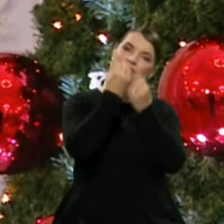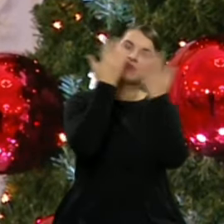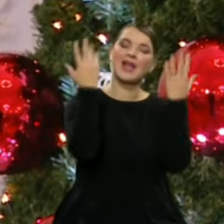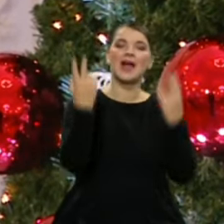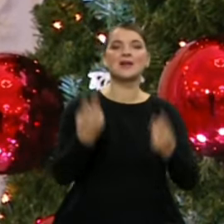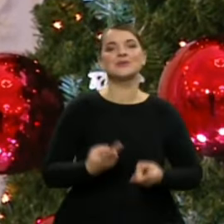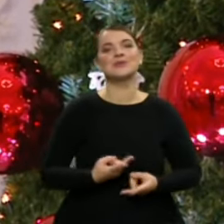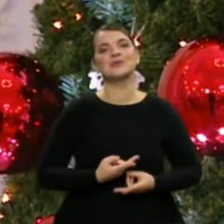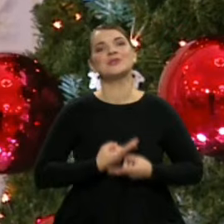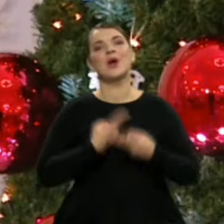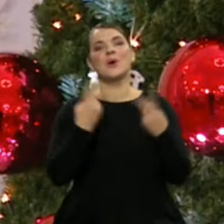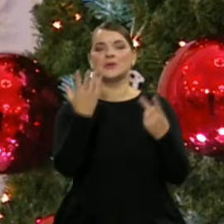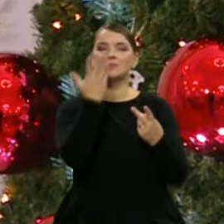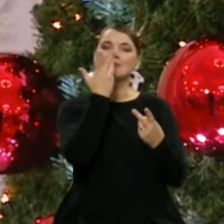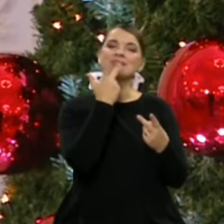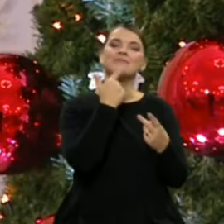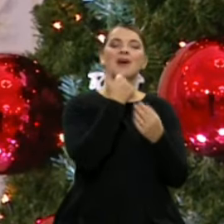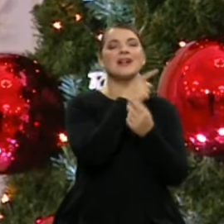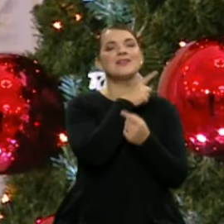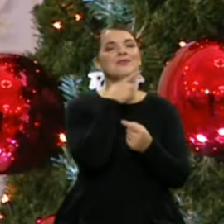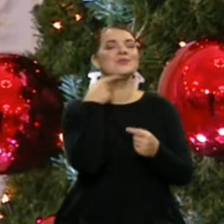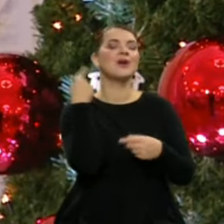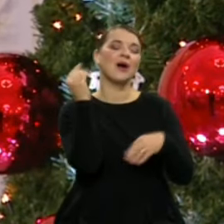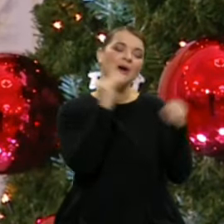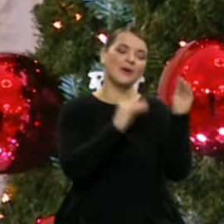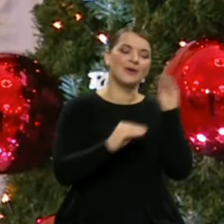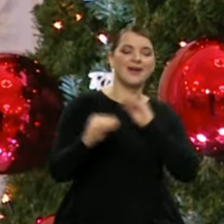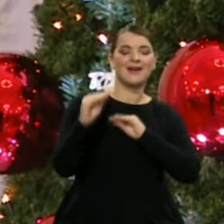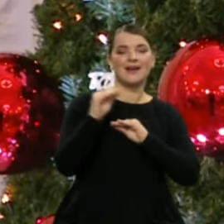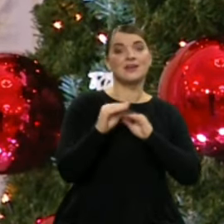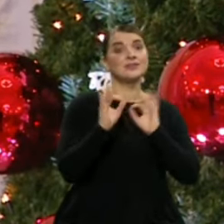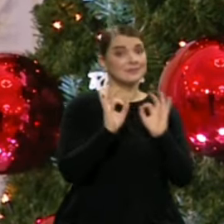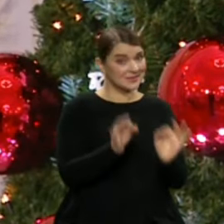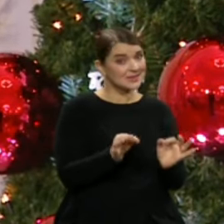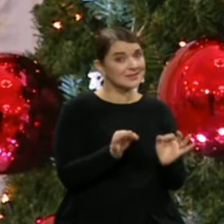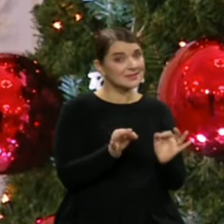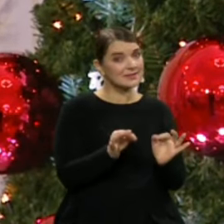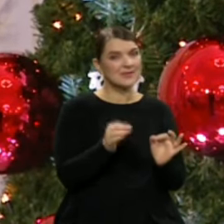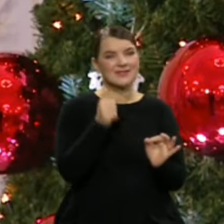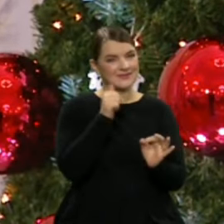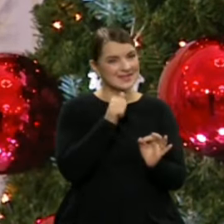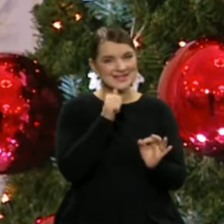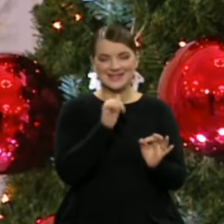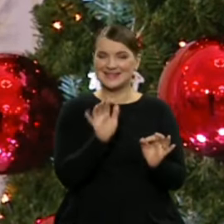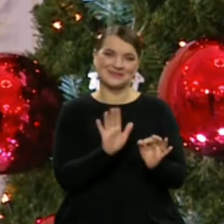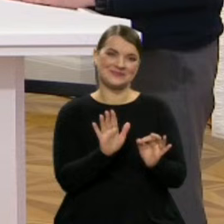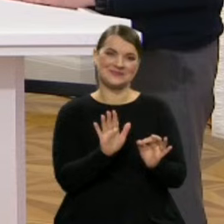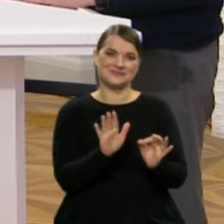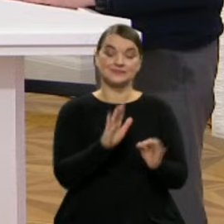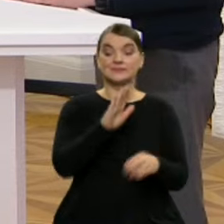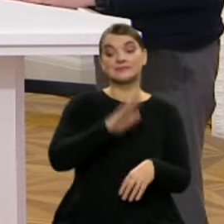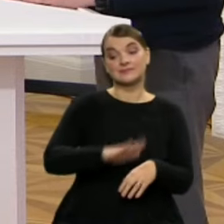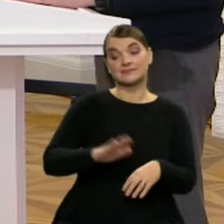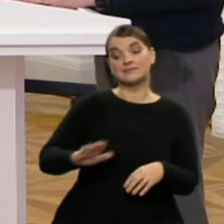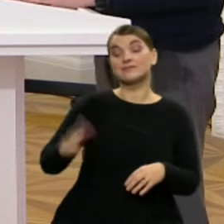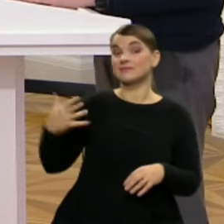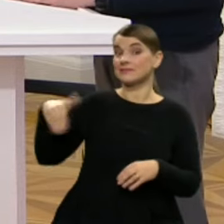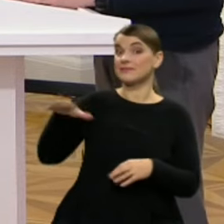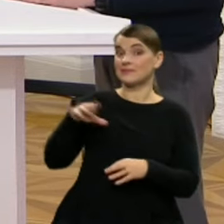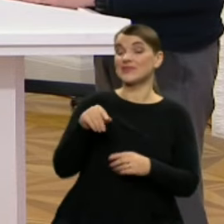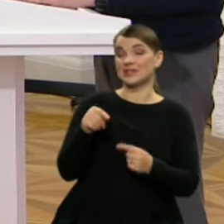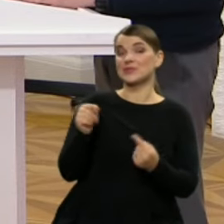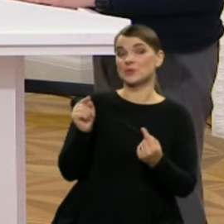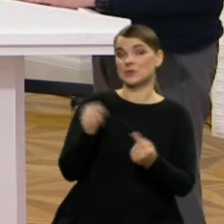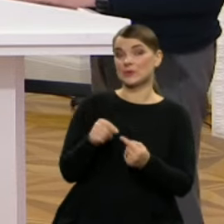ir lengva. Tai yra tiesa, bet tikrai ne visada. Manau, visi vaikai su tuo sutiks. Nes